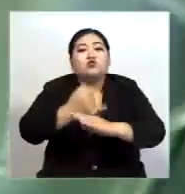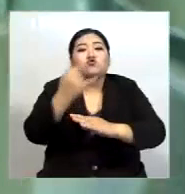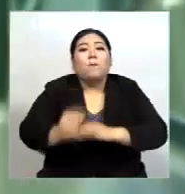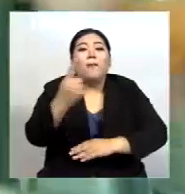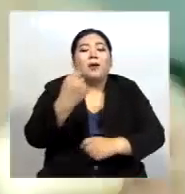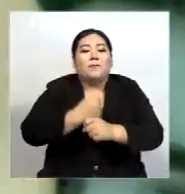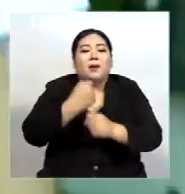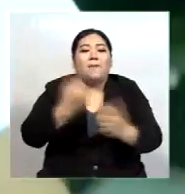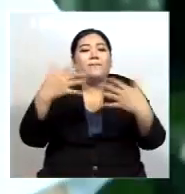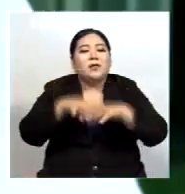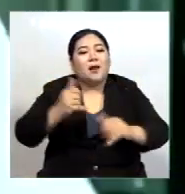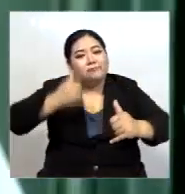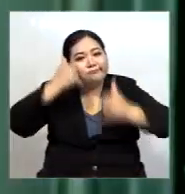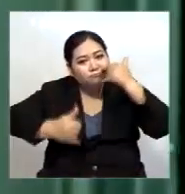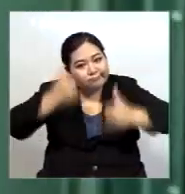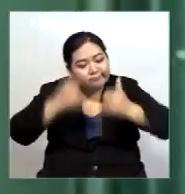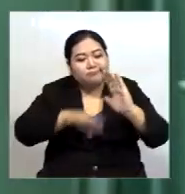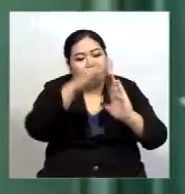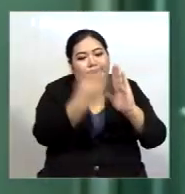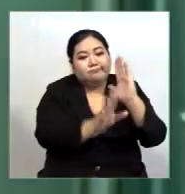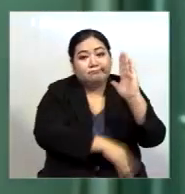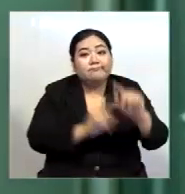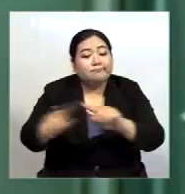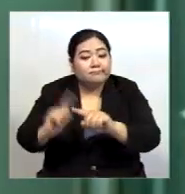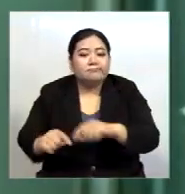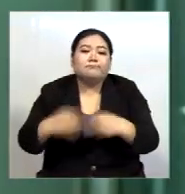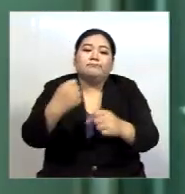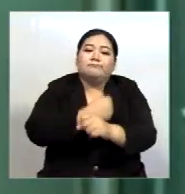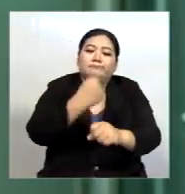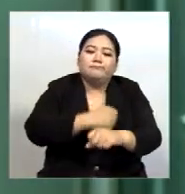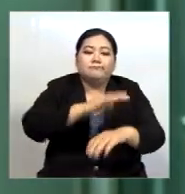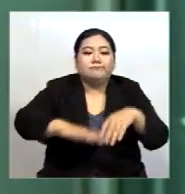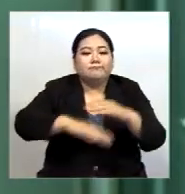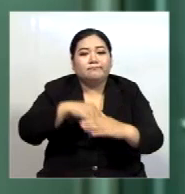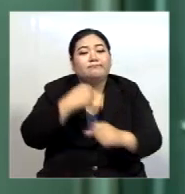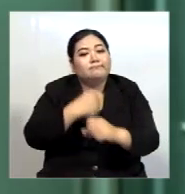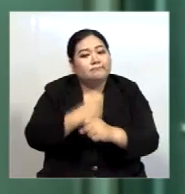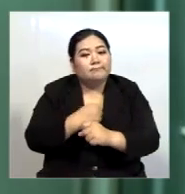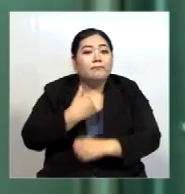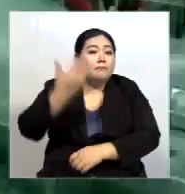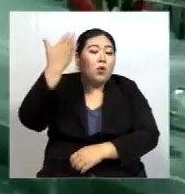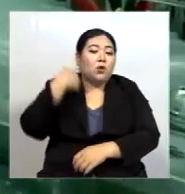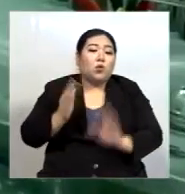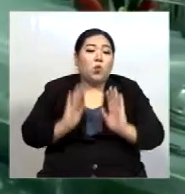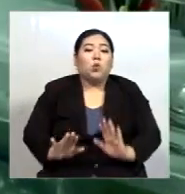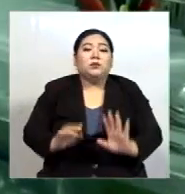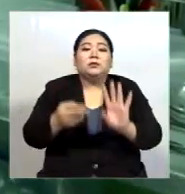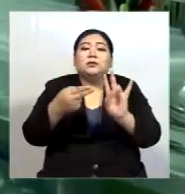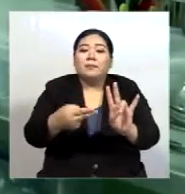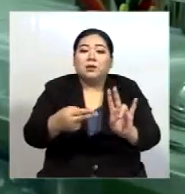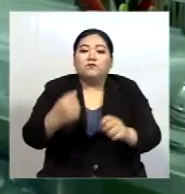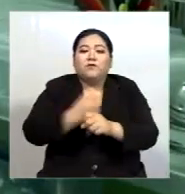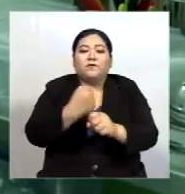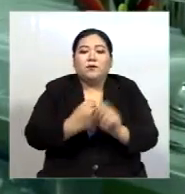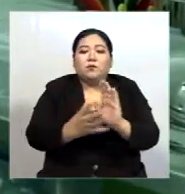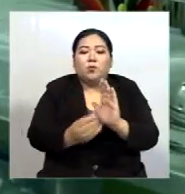ผู้ประสานงานโครงการของกระทรวงแรงงานระดับพื้นที่พัฒนาทักษะฝีมือให้กับแรงงานในระบบจากเดิม 70,000 คนฝึก